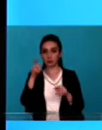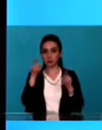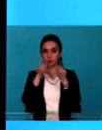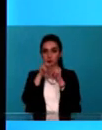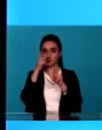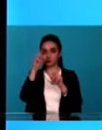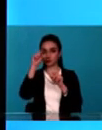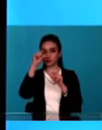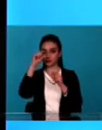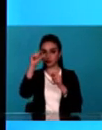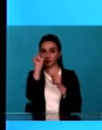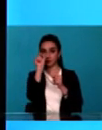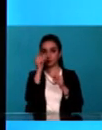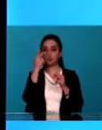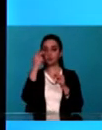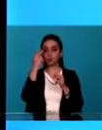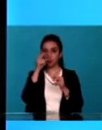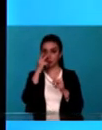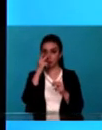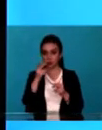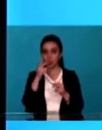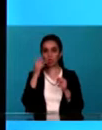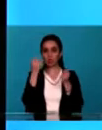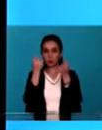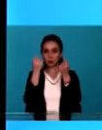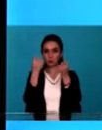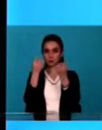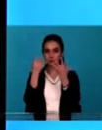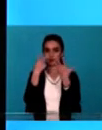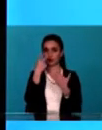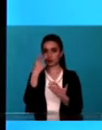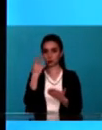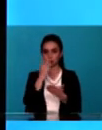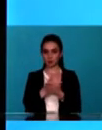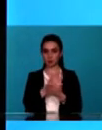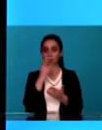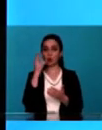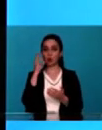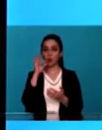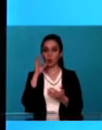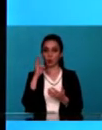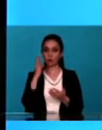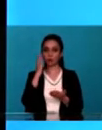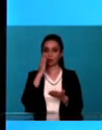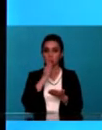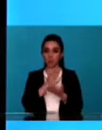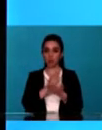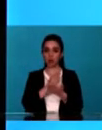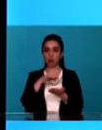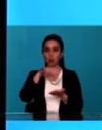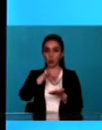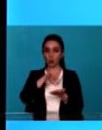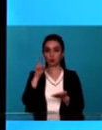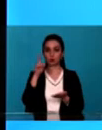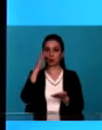значка, рядышком с листбоксом. Вот он здесь вам крупнее немножко показан. Он играет роль выпадающего